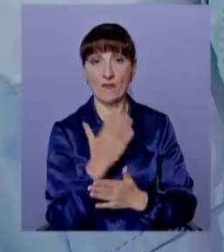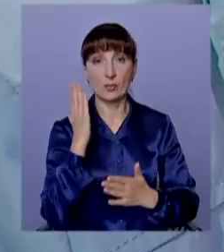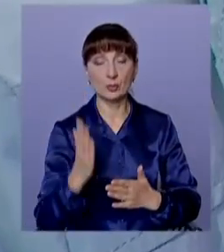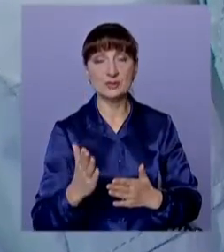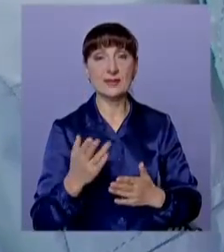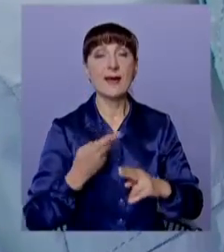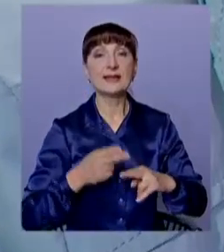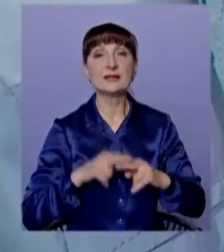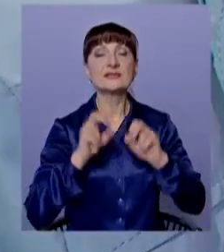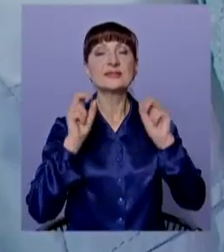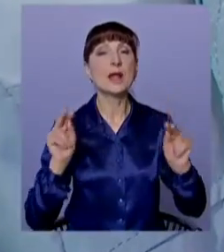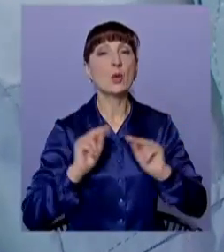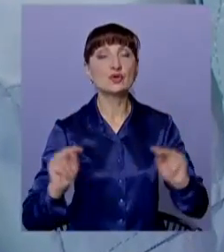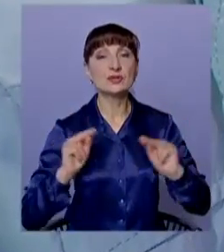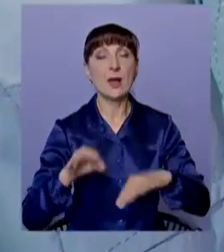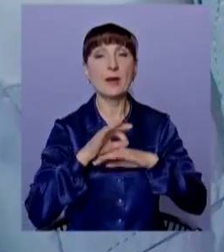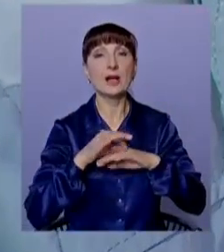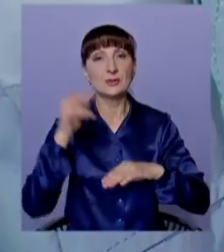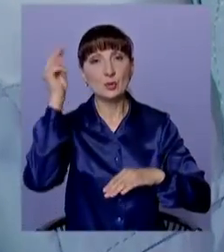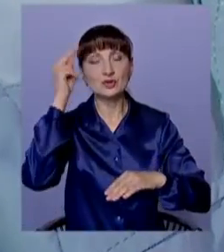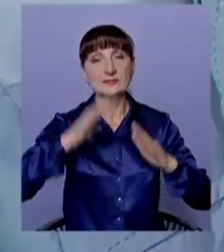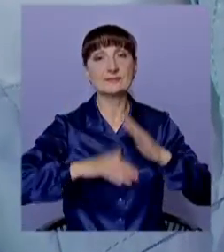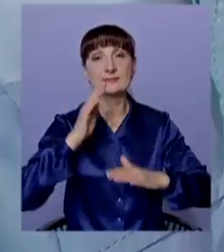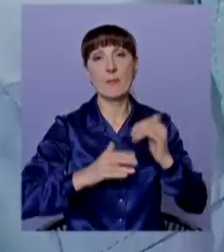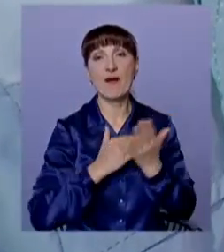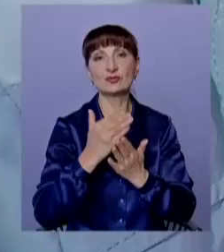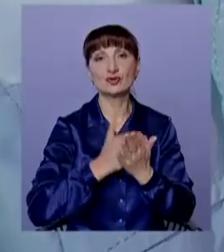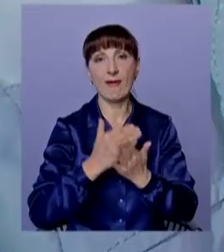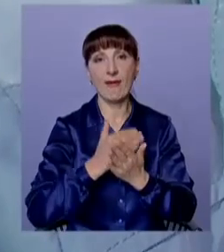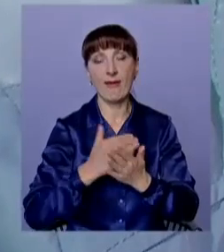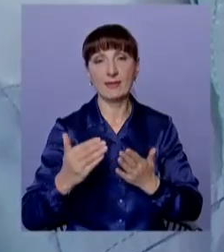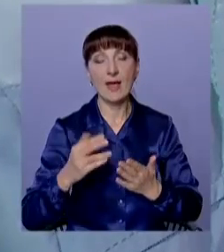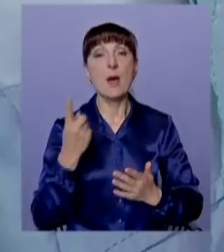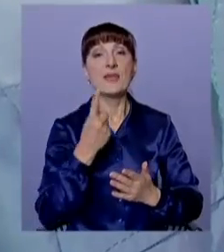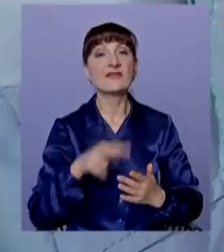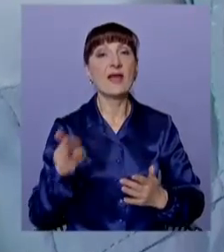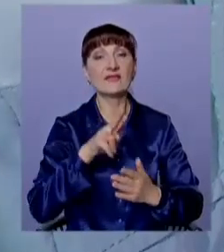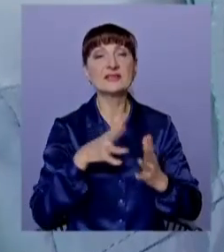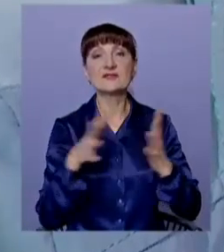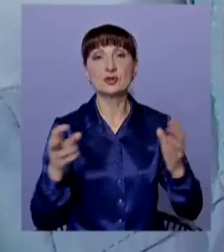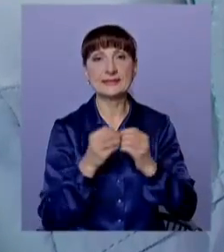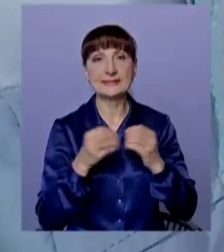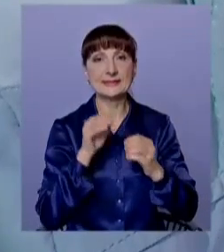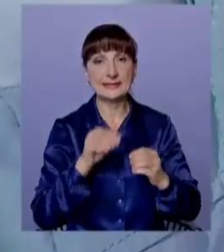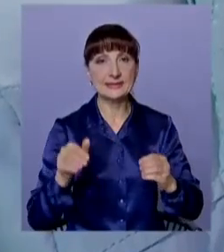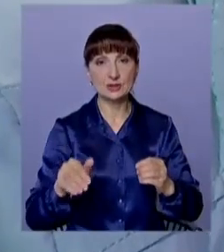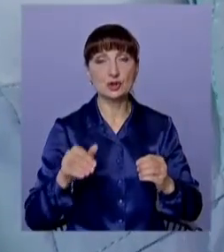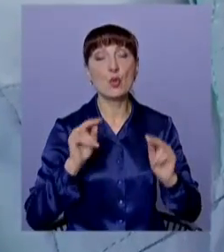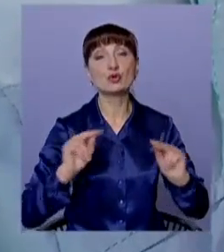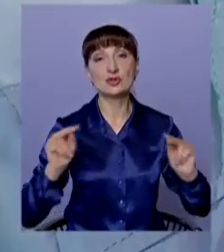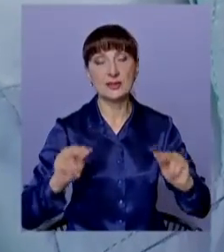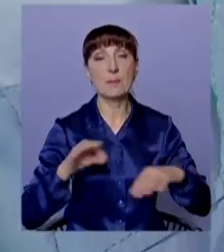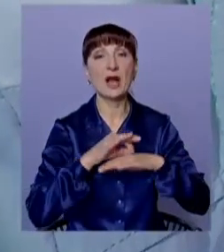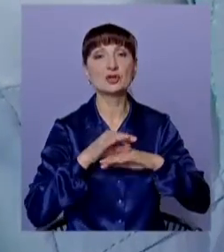Для этого специально учителя проходили курсы повышения квалификации. С 1 января свыше 10 тысяч учителей прошли курсы.